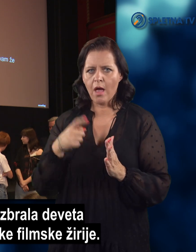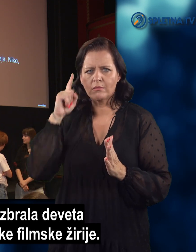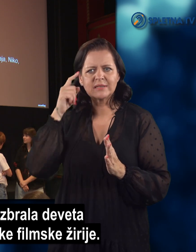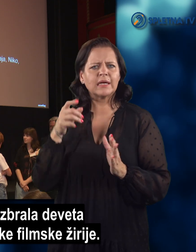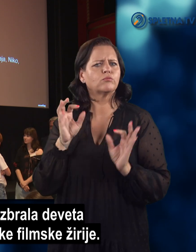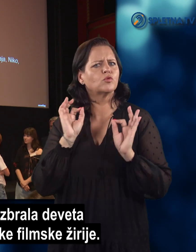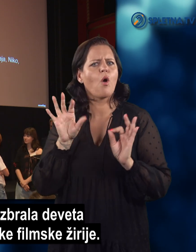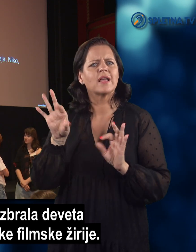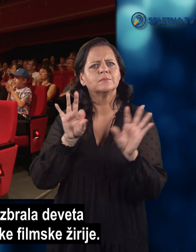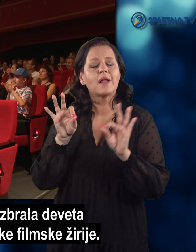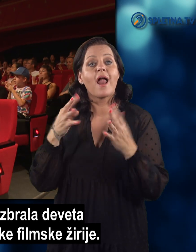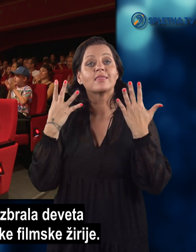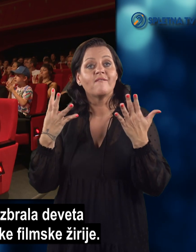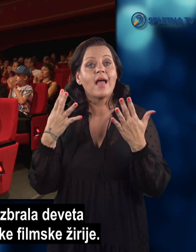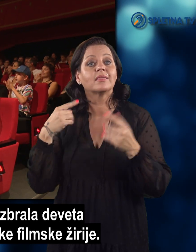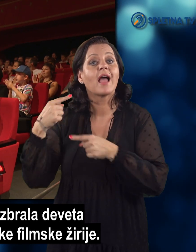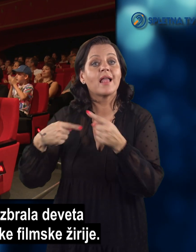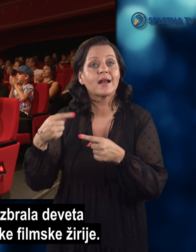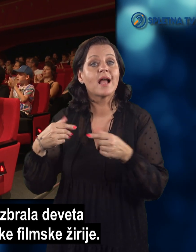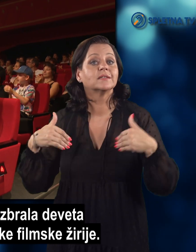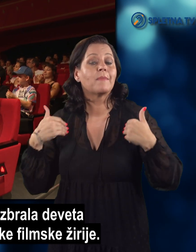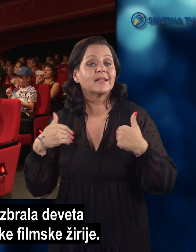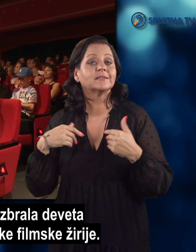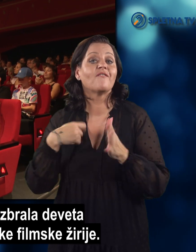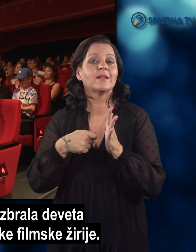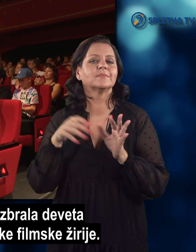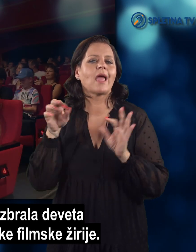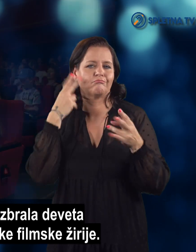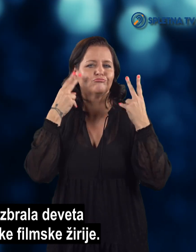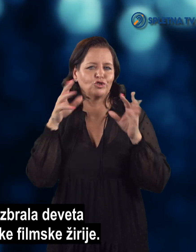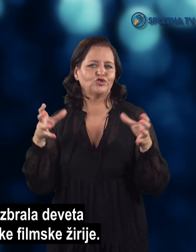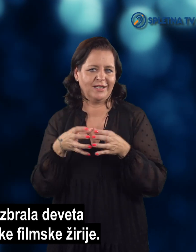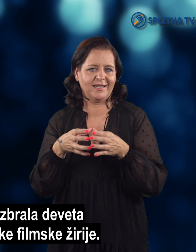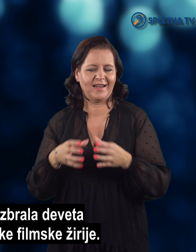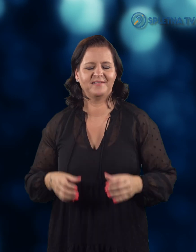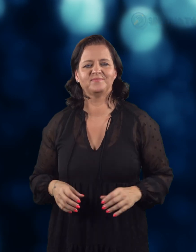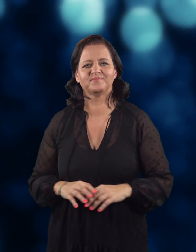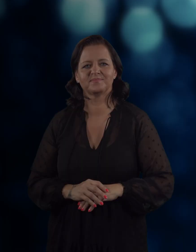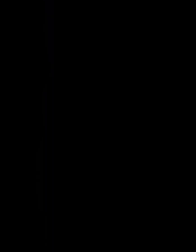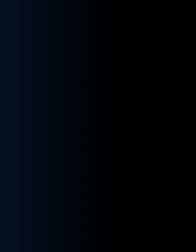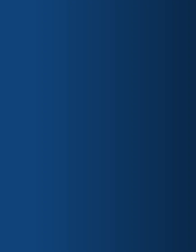Filme je skrbno izbrala 9. generacija mladinske filmske žirije.